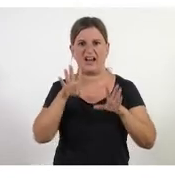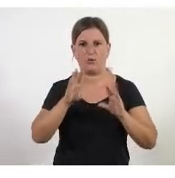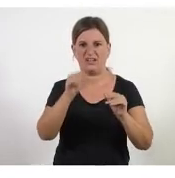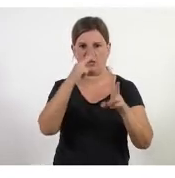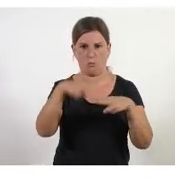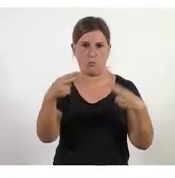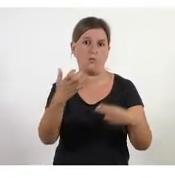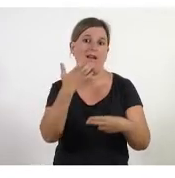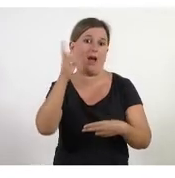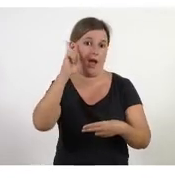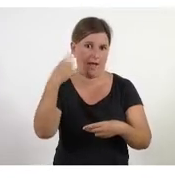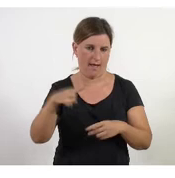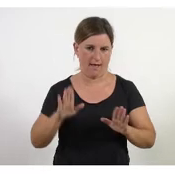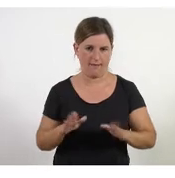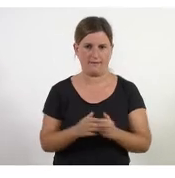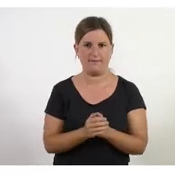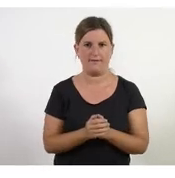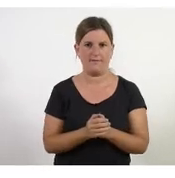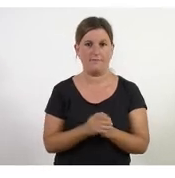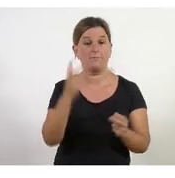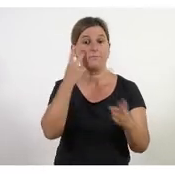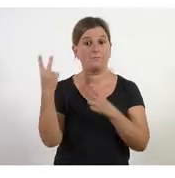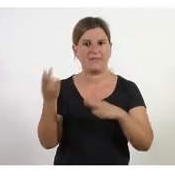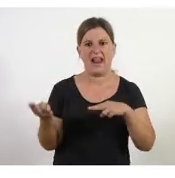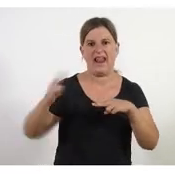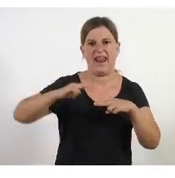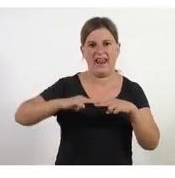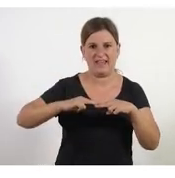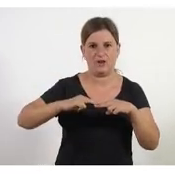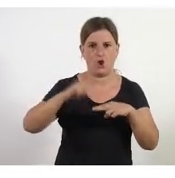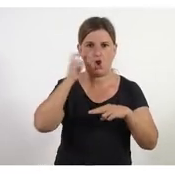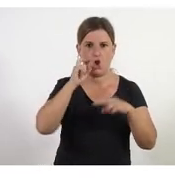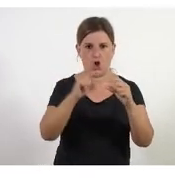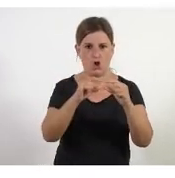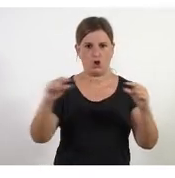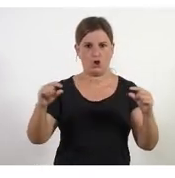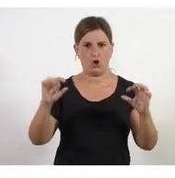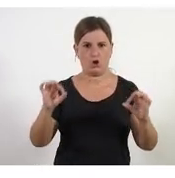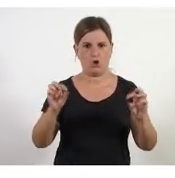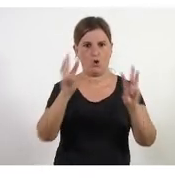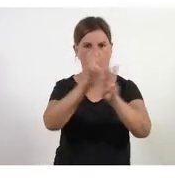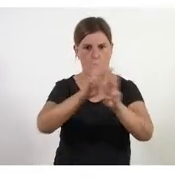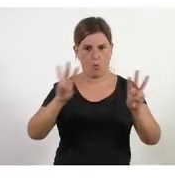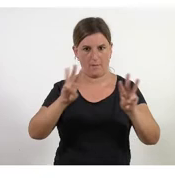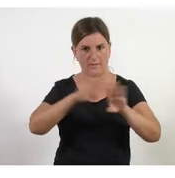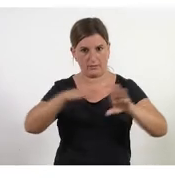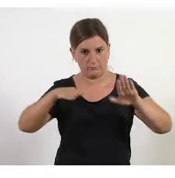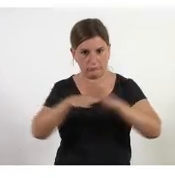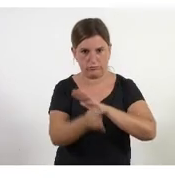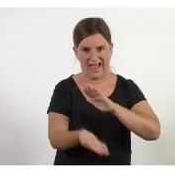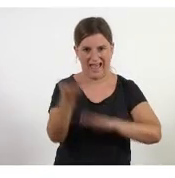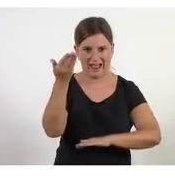tenim. En pantalla tenim el link en groc de la pàgina per donar-vos